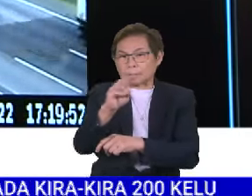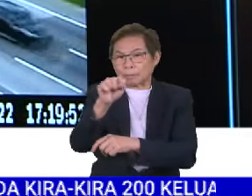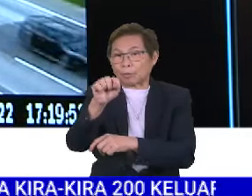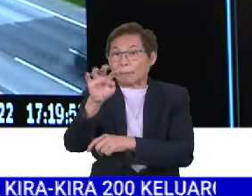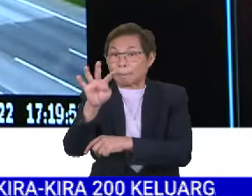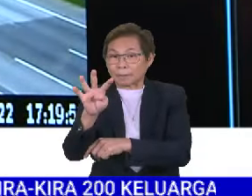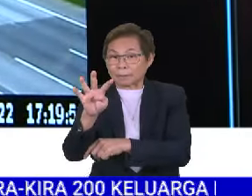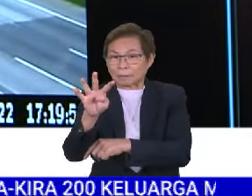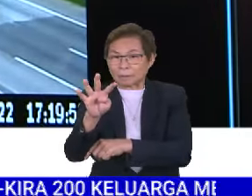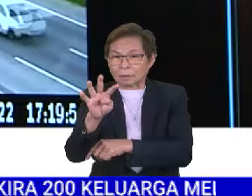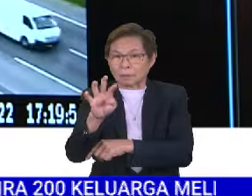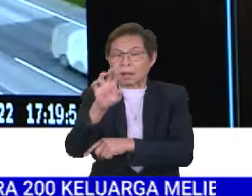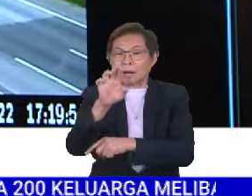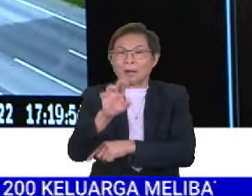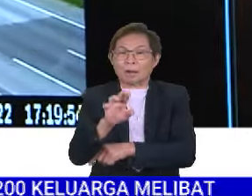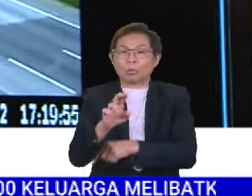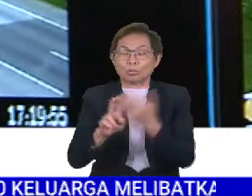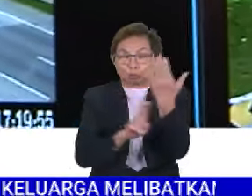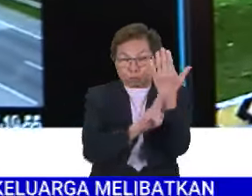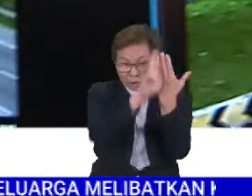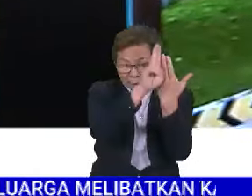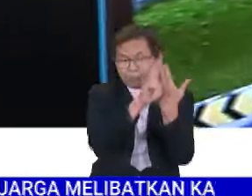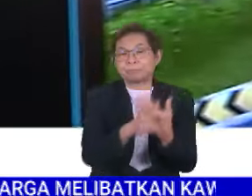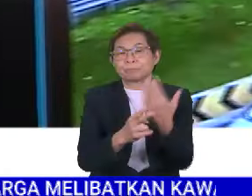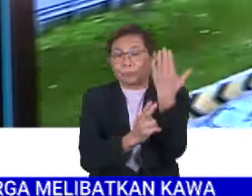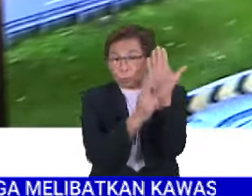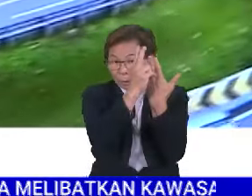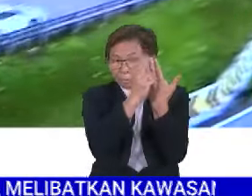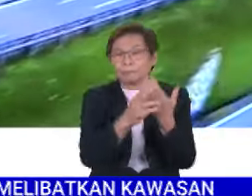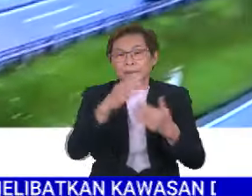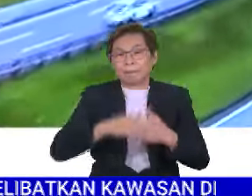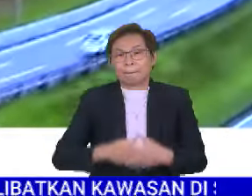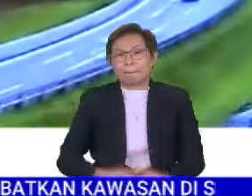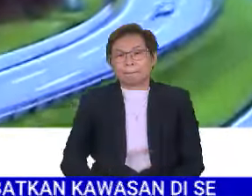396.4 ke arah utara. Seterusnya kita pergi ke